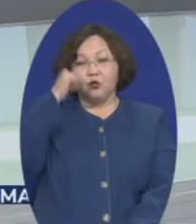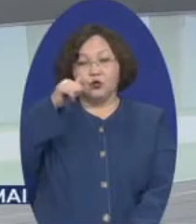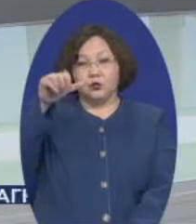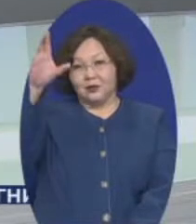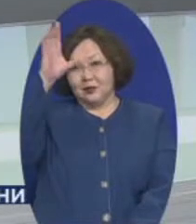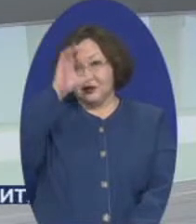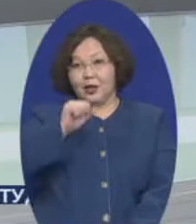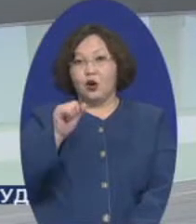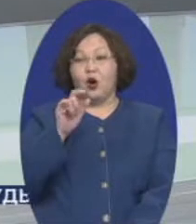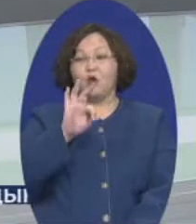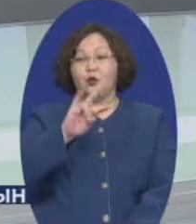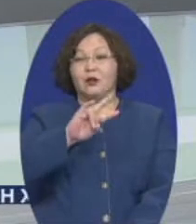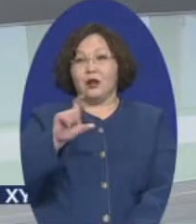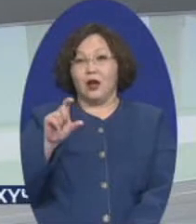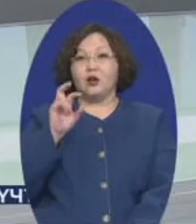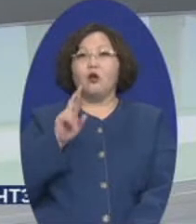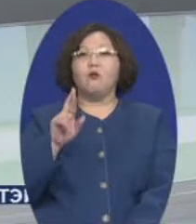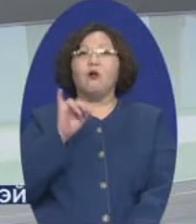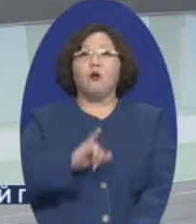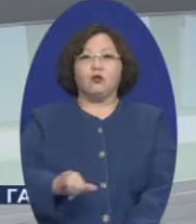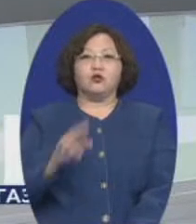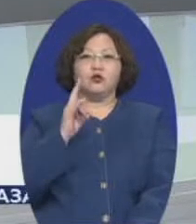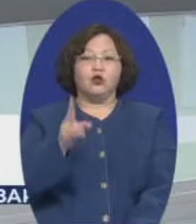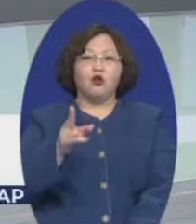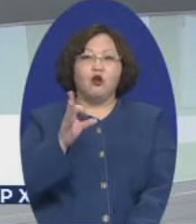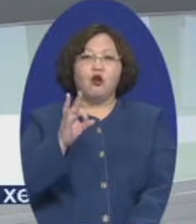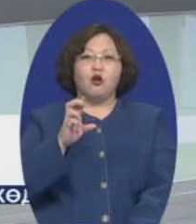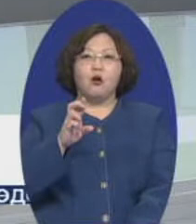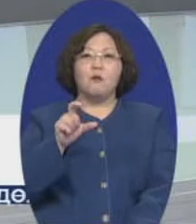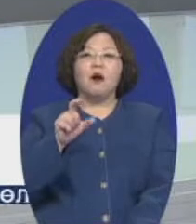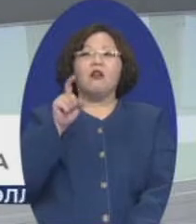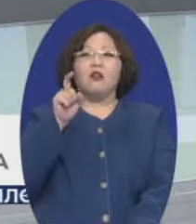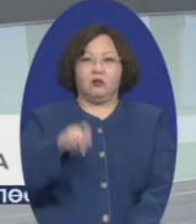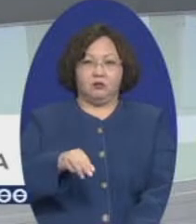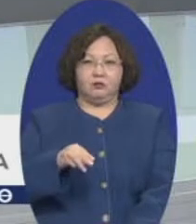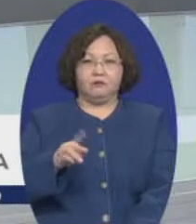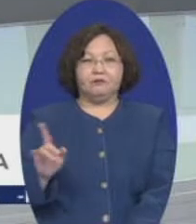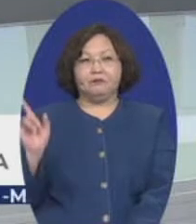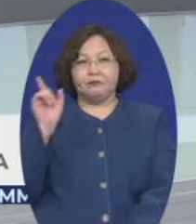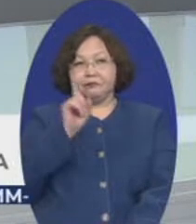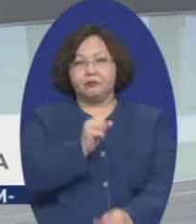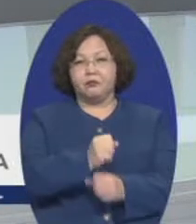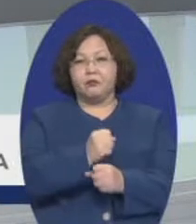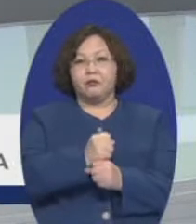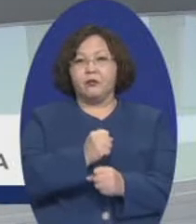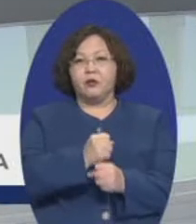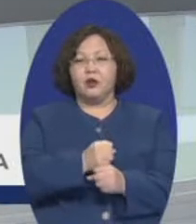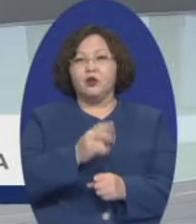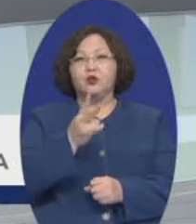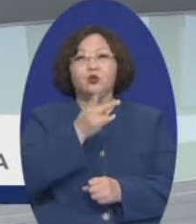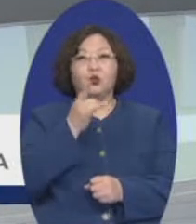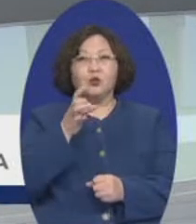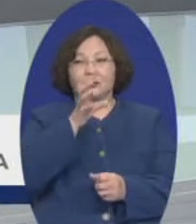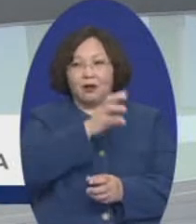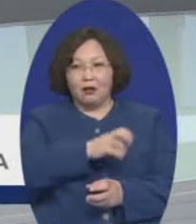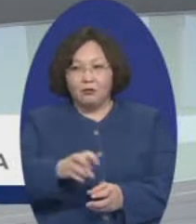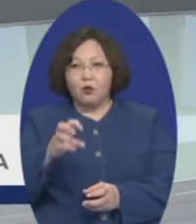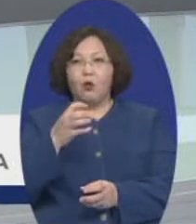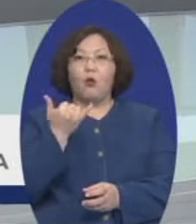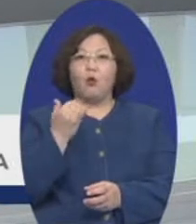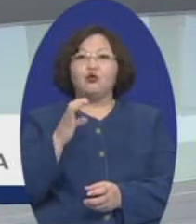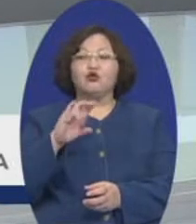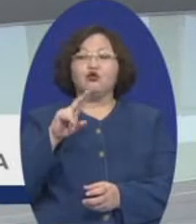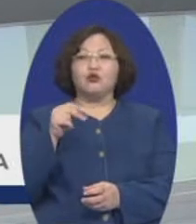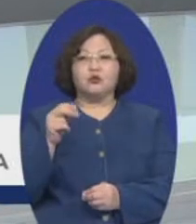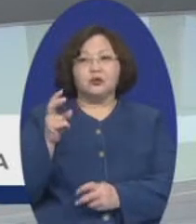Монгол улсын ерөнхийлөгчид оюун эрдний Япоосын Кобе хотод ажиллаа. Энэ үеэрээ хүрэн дүрснээс устрагч харгахад уршилтын төсөл болон Кобе бомбт дах